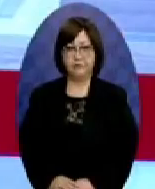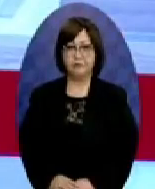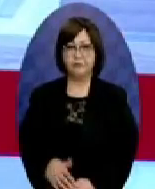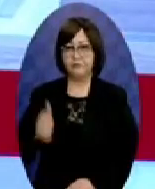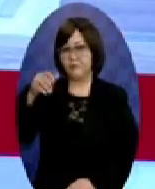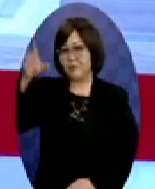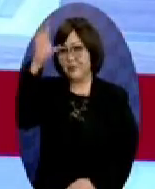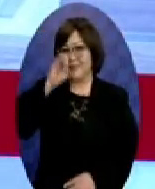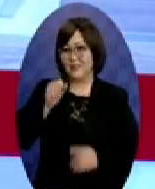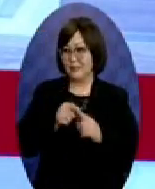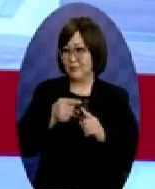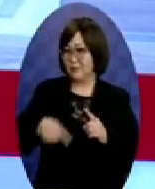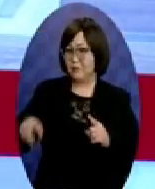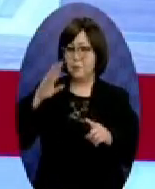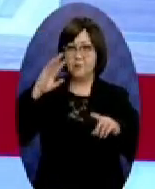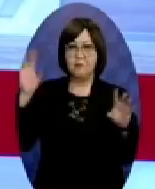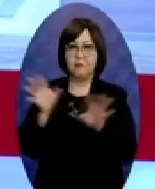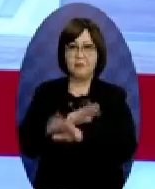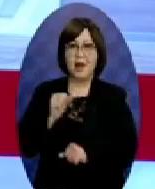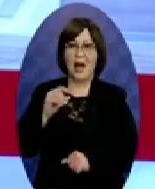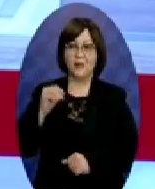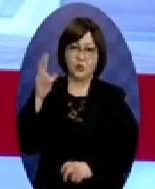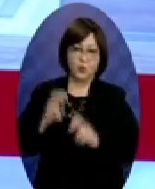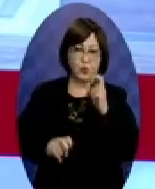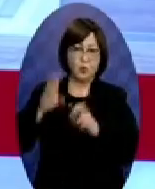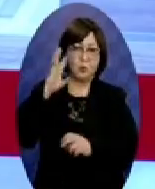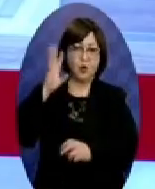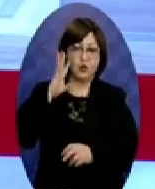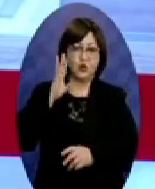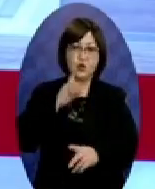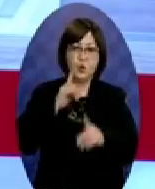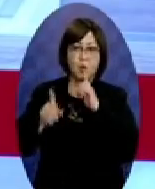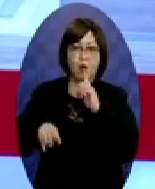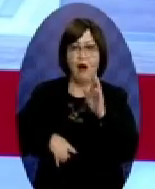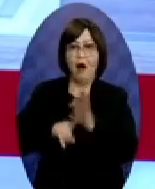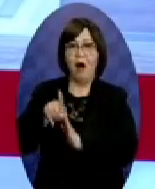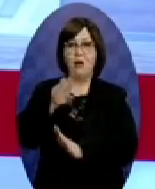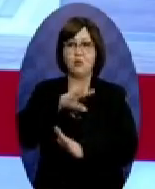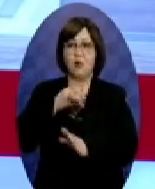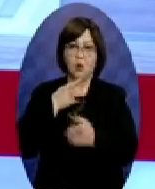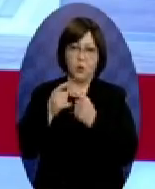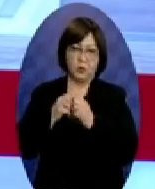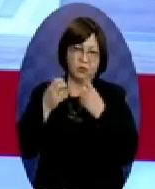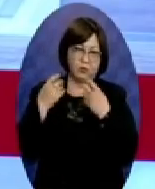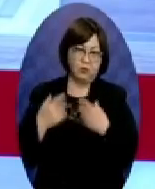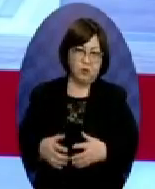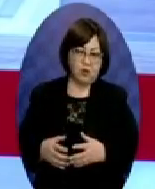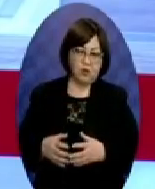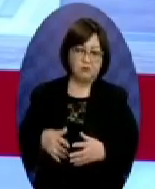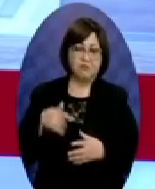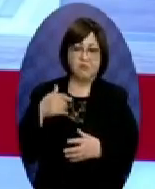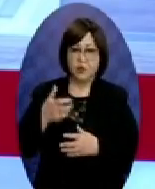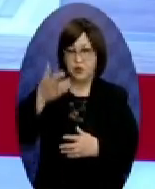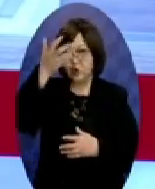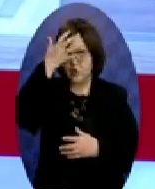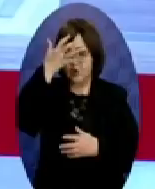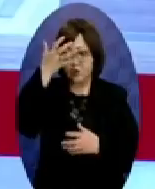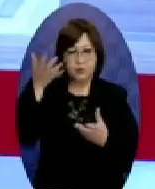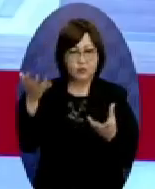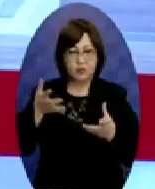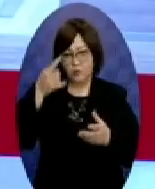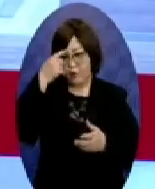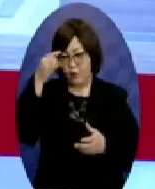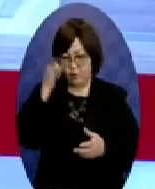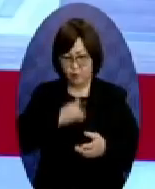Ерөнхий сайдын дэргэд байгуулагдсан аж үйлдвэрчдийн бодлогын зөвлөлийн анхтор хуралдаан боллоо. Энэ хуралдаанаар төр засгийн зүгээс дотоодын үйлдвэрлэлийг